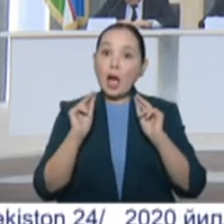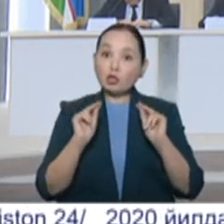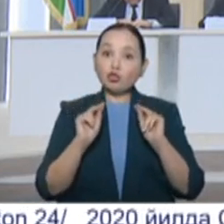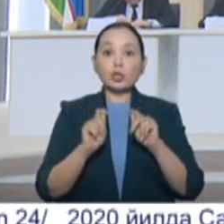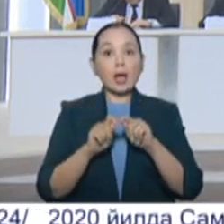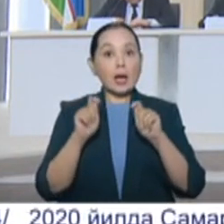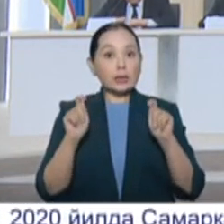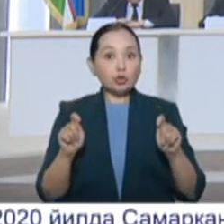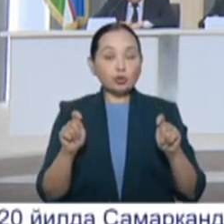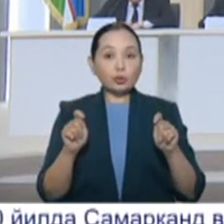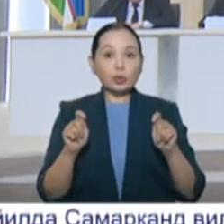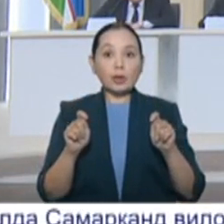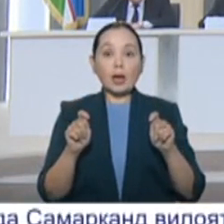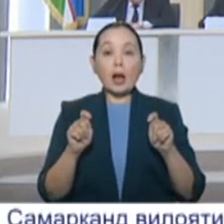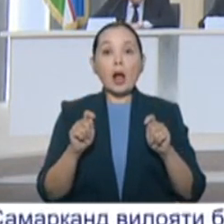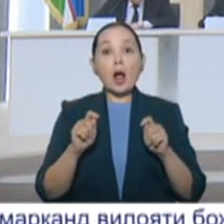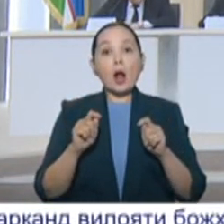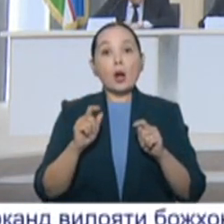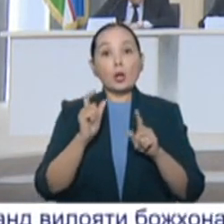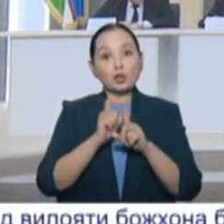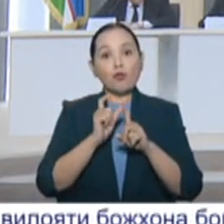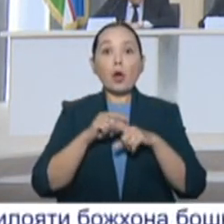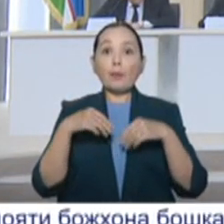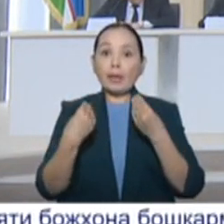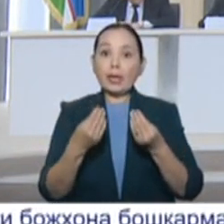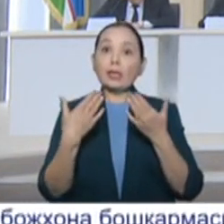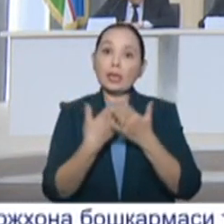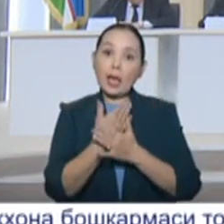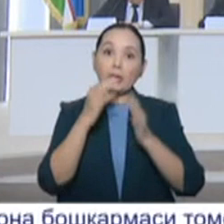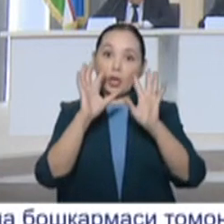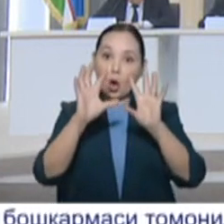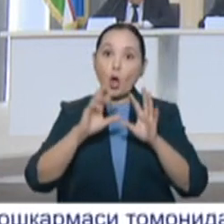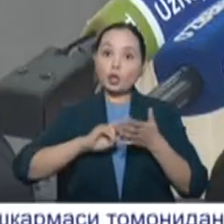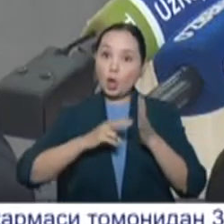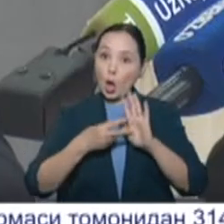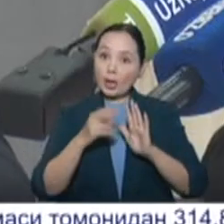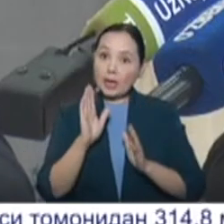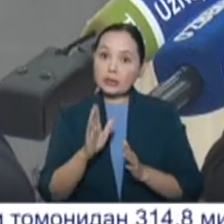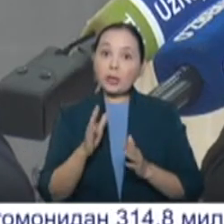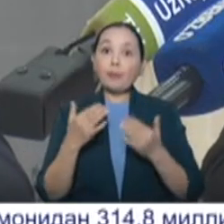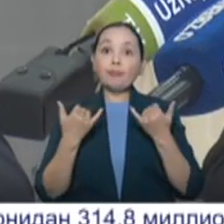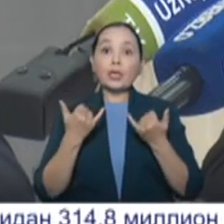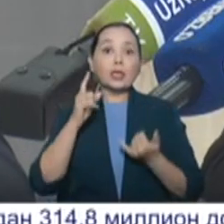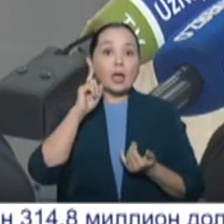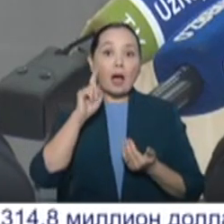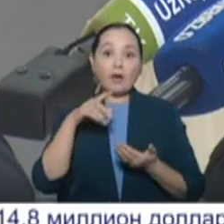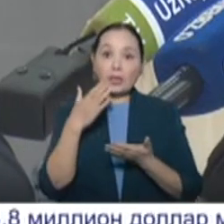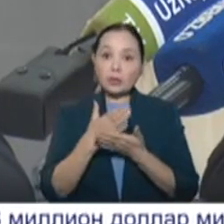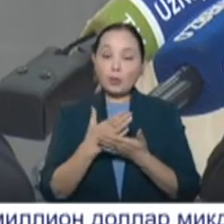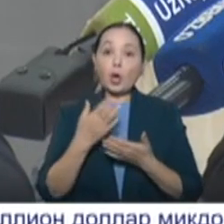ochiq va lo'nda javob beradigan yangi qonun loyihasi. Endi xabaringiz bor, mana